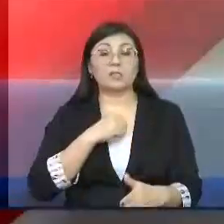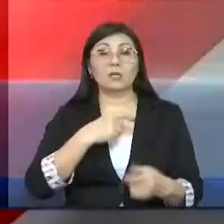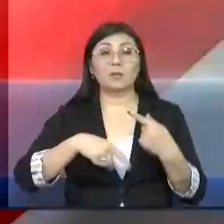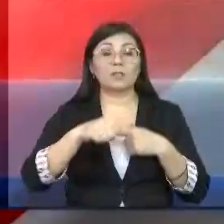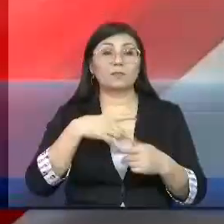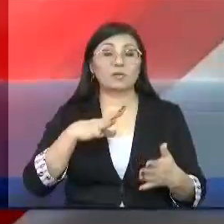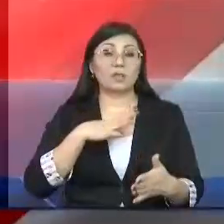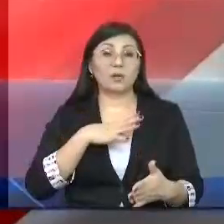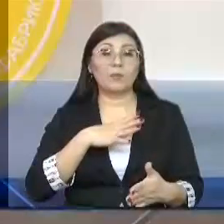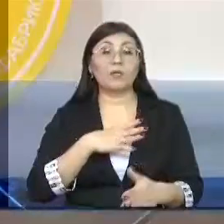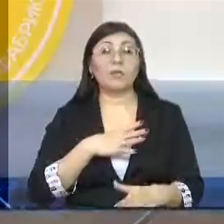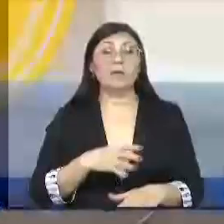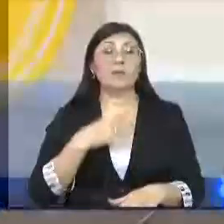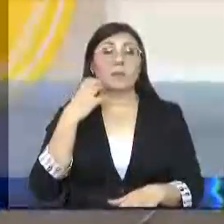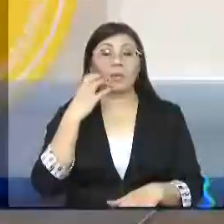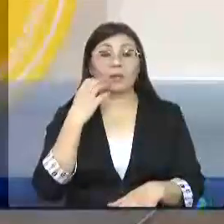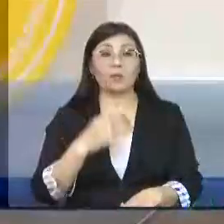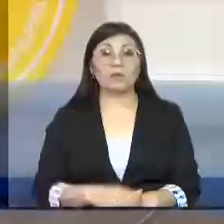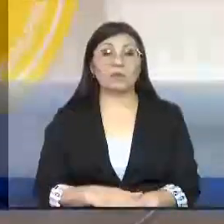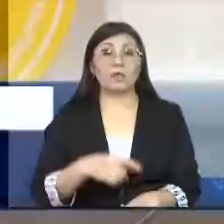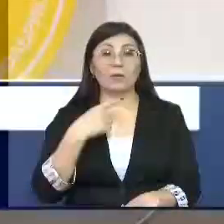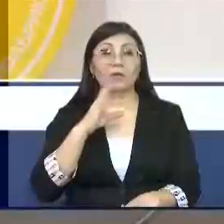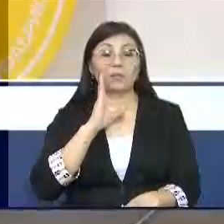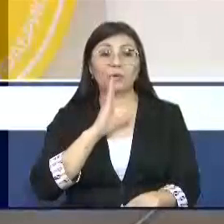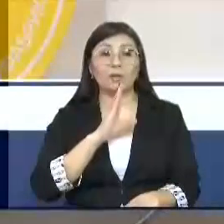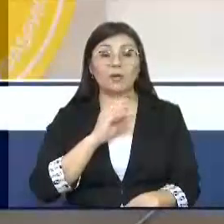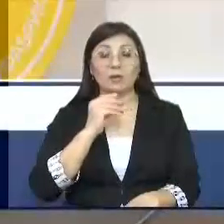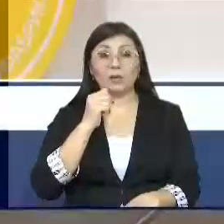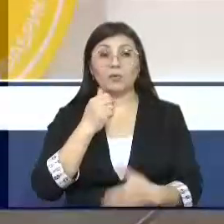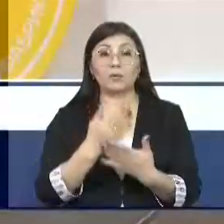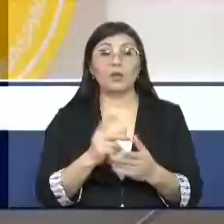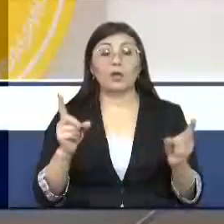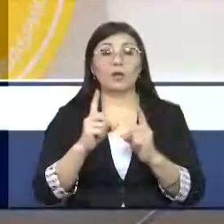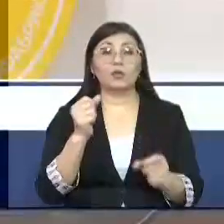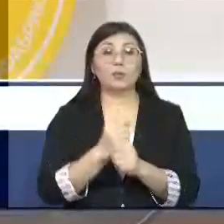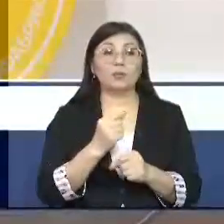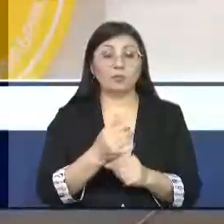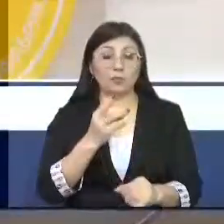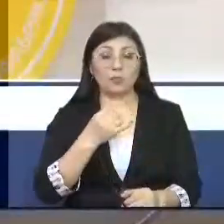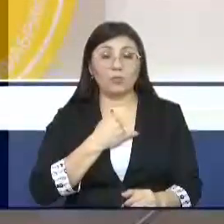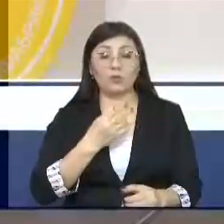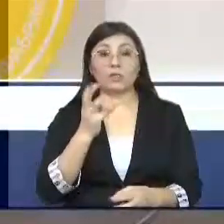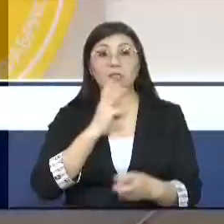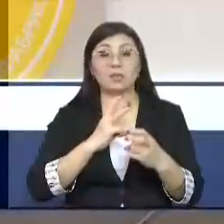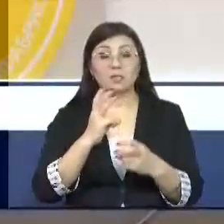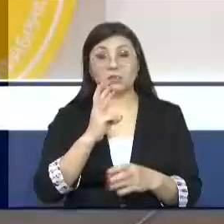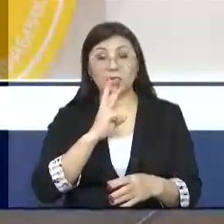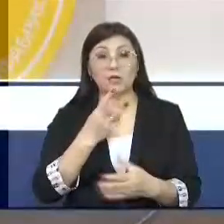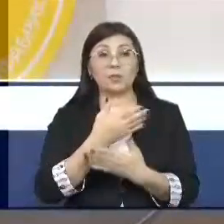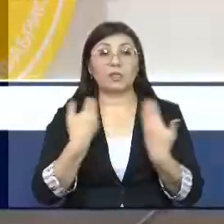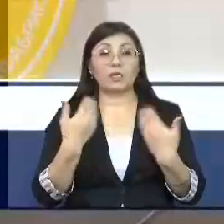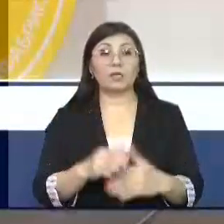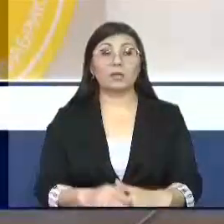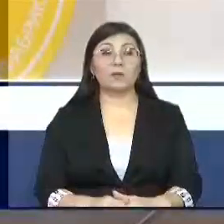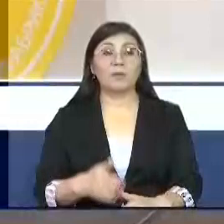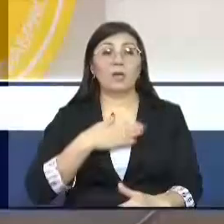предпринимательница находилась в положении. Я говорю мужу, давай что-нибудь делать. Ну, раз у нас заработка нету, квартиру мы снимали на тот момент,